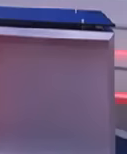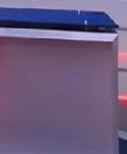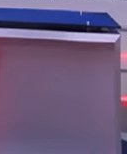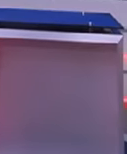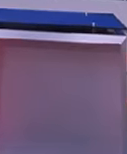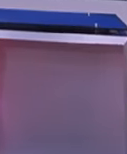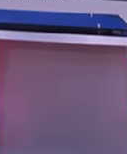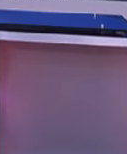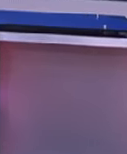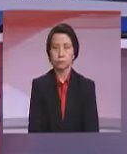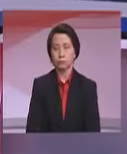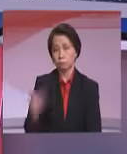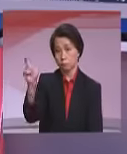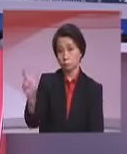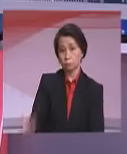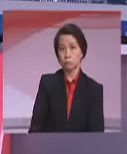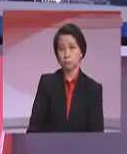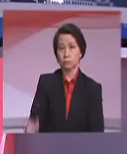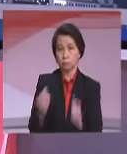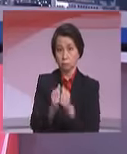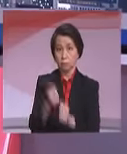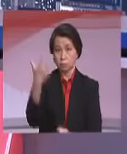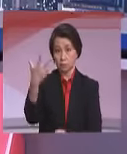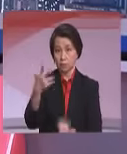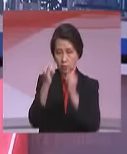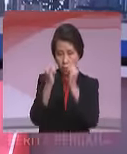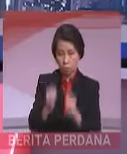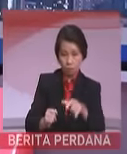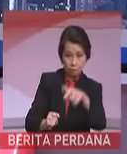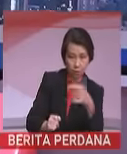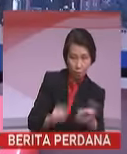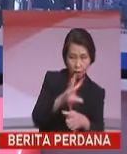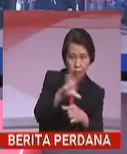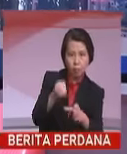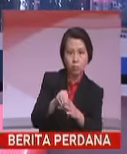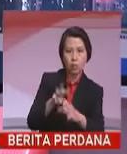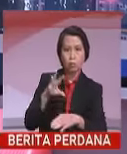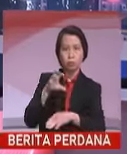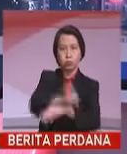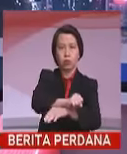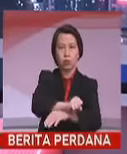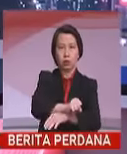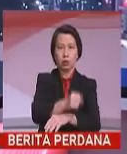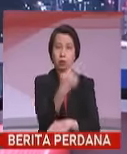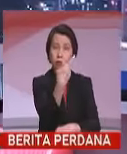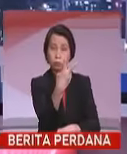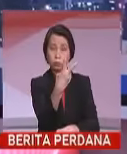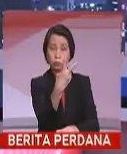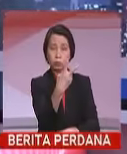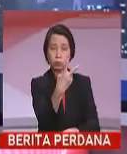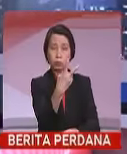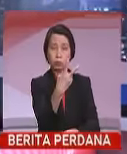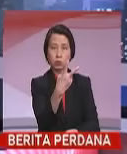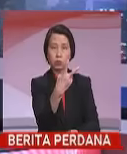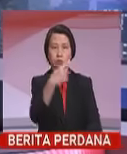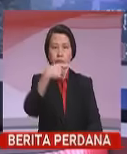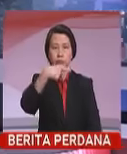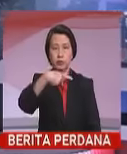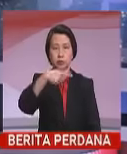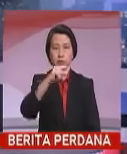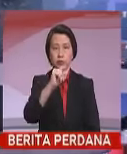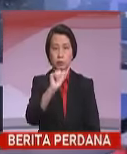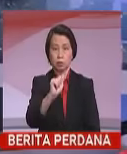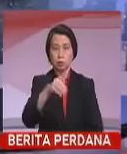pemerintah reban terhadap suspek utama bersama tiga lagi individu lain yang terbabit dalam serangan ke atas dua anggota pasukan gerakan am